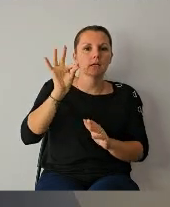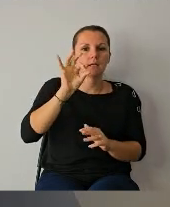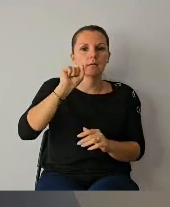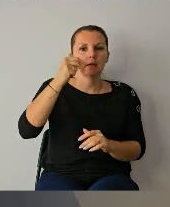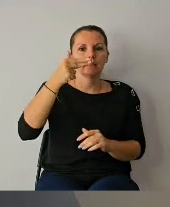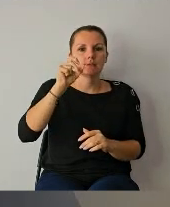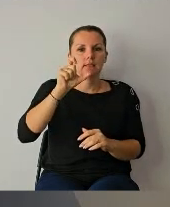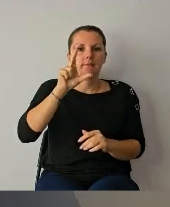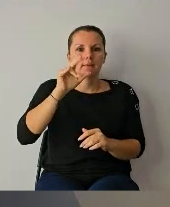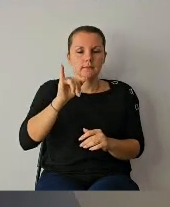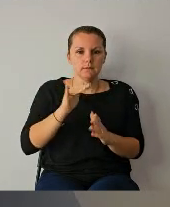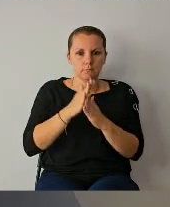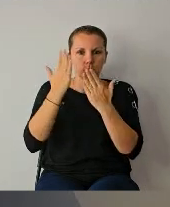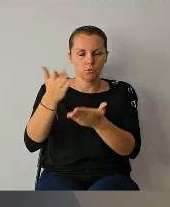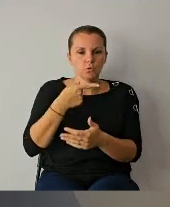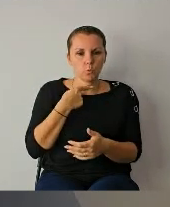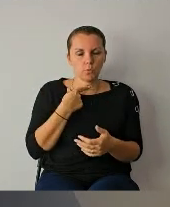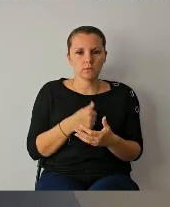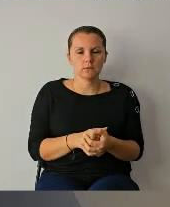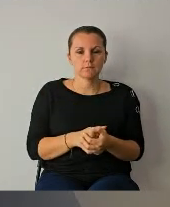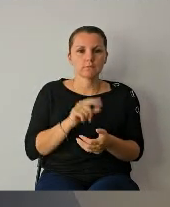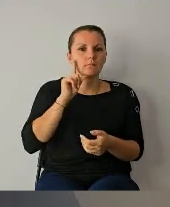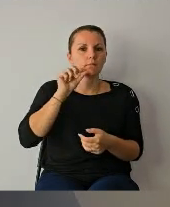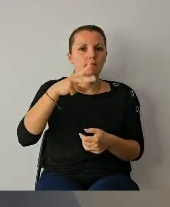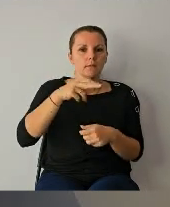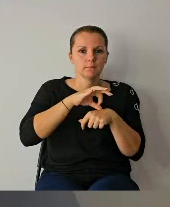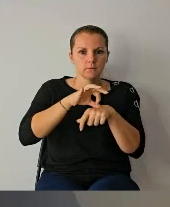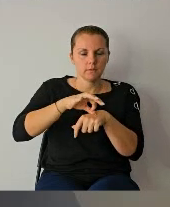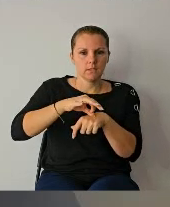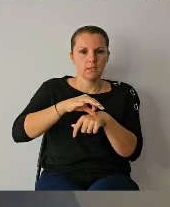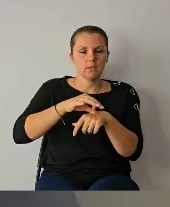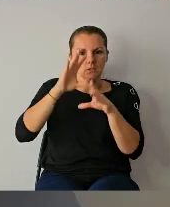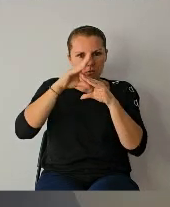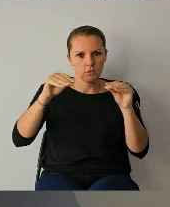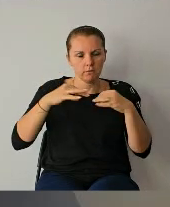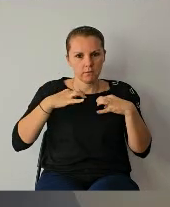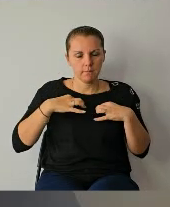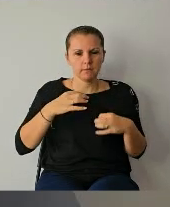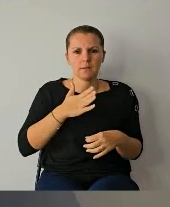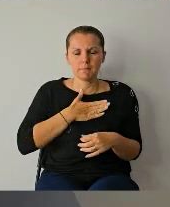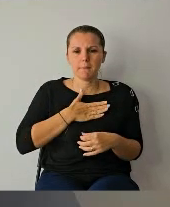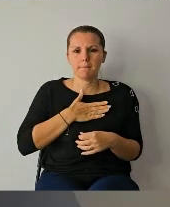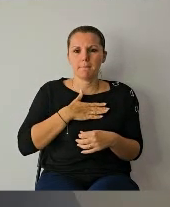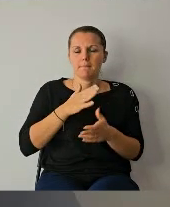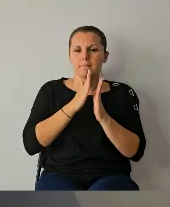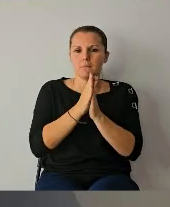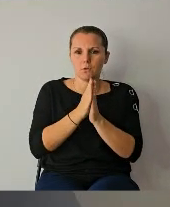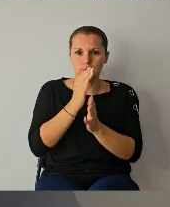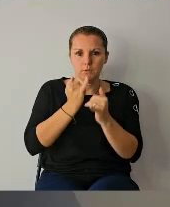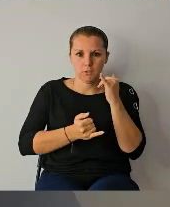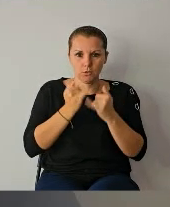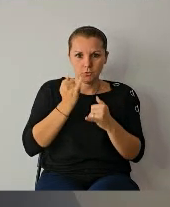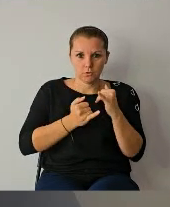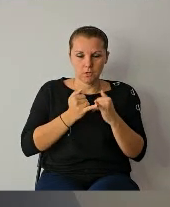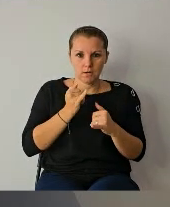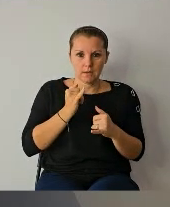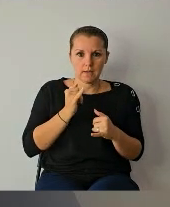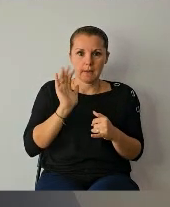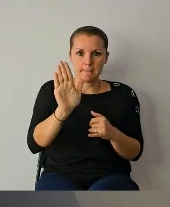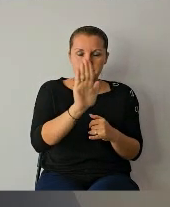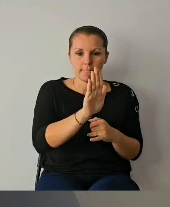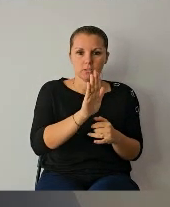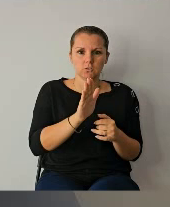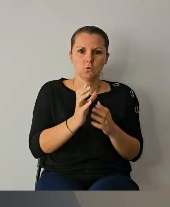głos. Panie przewodniczący, szanowni państwo radni, ja mam taką osobistą prośbę, aby jeśli państwo mają takie pytania, takie